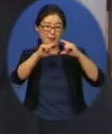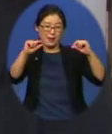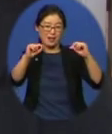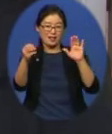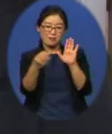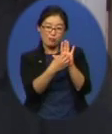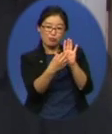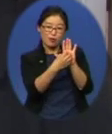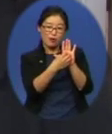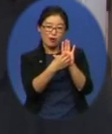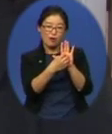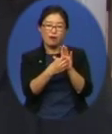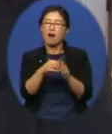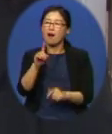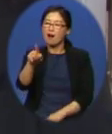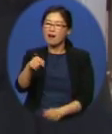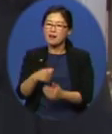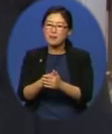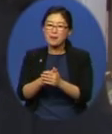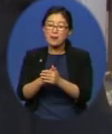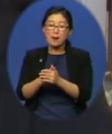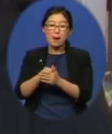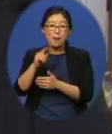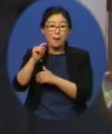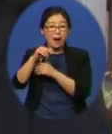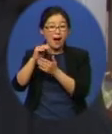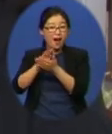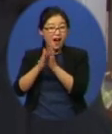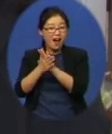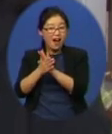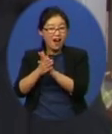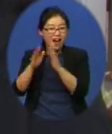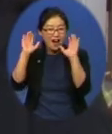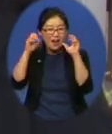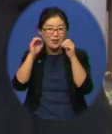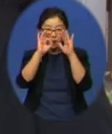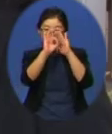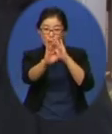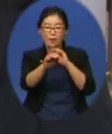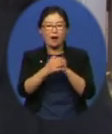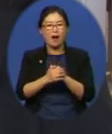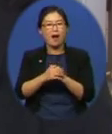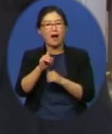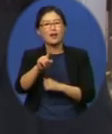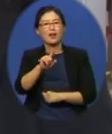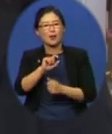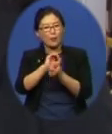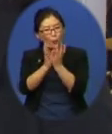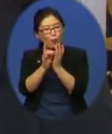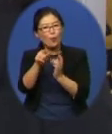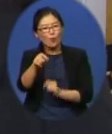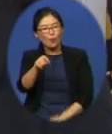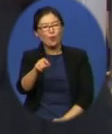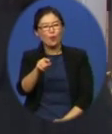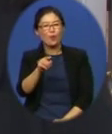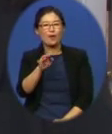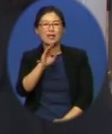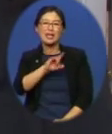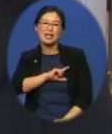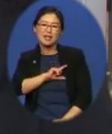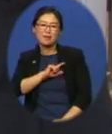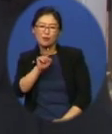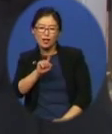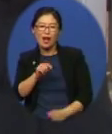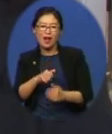아, 그때 봤던 꽃이 무엇인지 몰랐는데 기억에 남았는데 여기 와서 보니까 그 꽃이 이 꽃이었구나, 이 꽃 이름을 제비